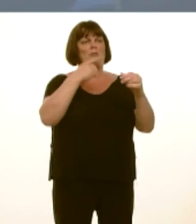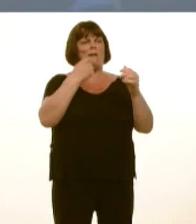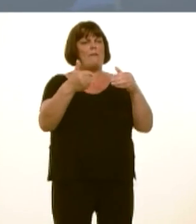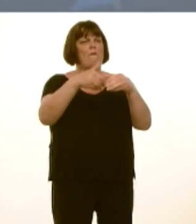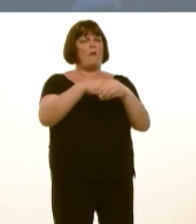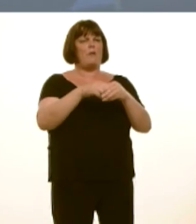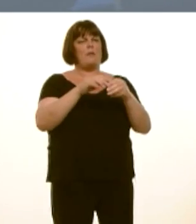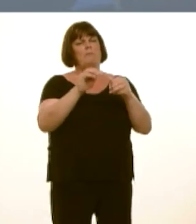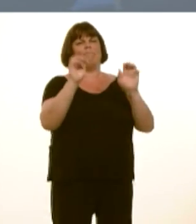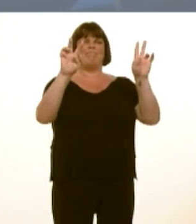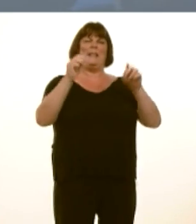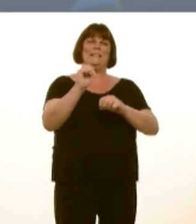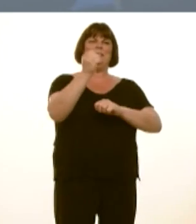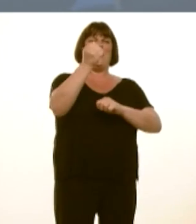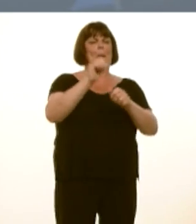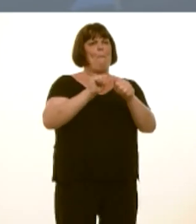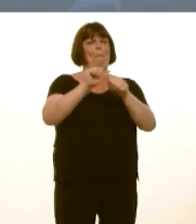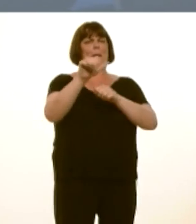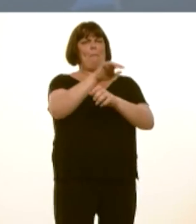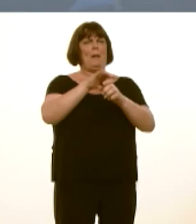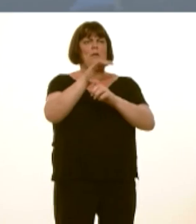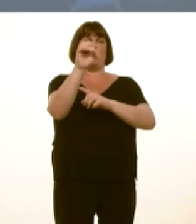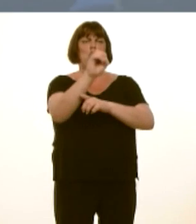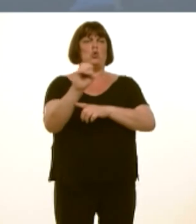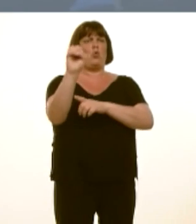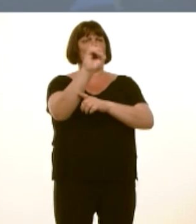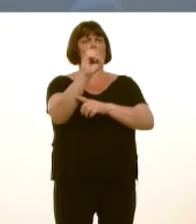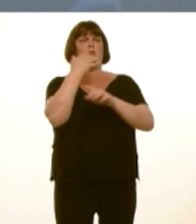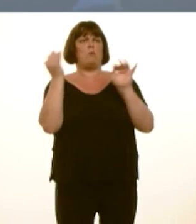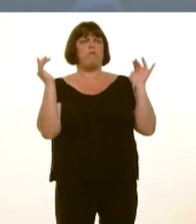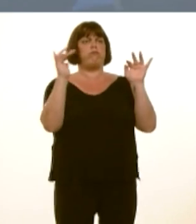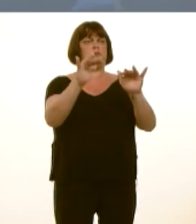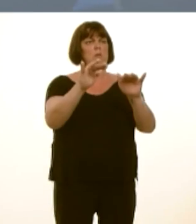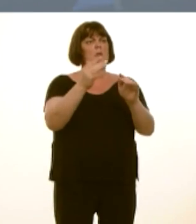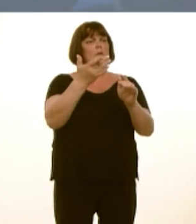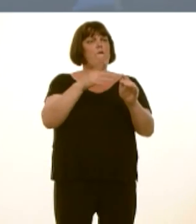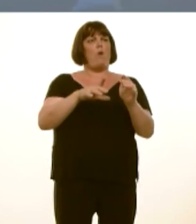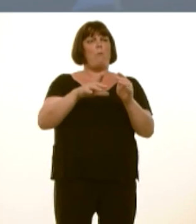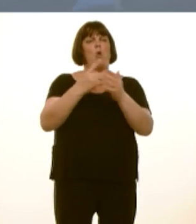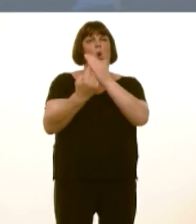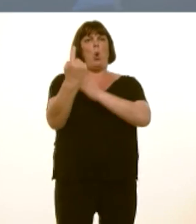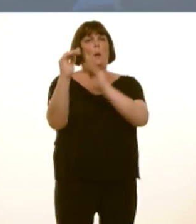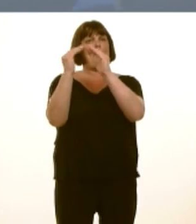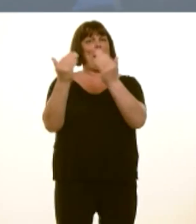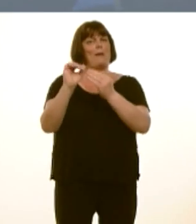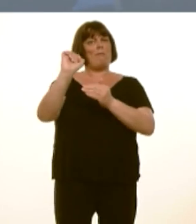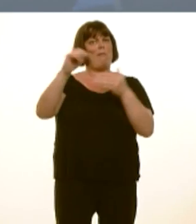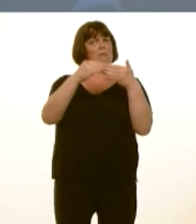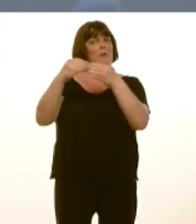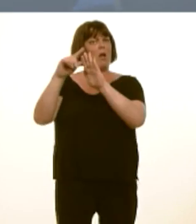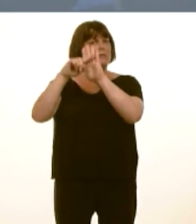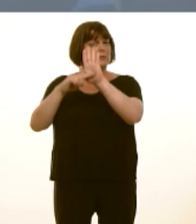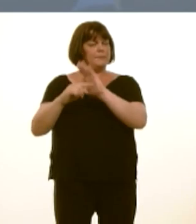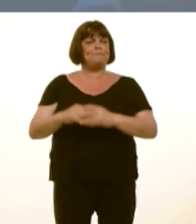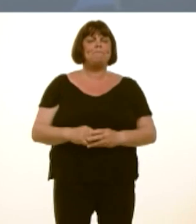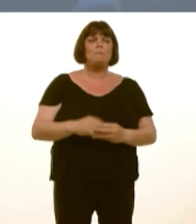Lonely Planet. Nawr, dwi'n siŵr byddwch chi yn cytuno fi bod hyn yn fath o gydnabyddiaeth sy'n amhrisiadwy mewn marchnata sy'r